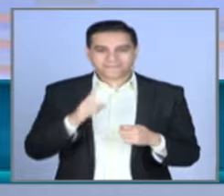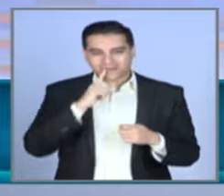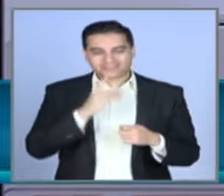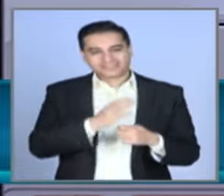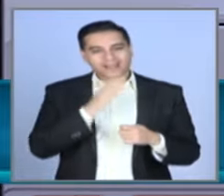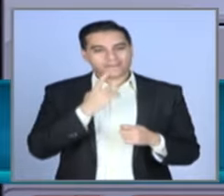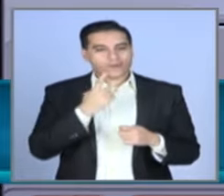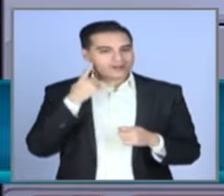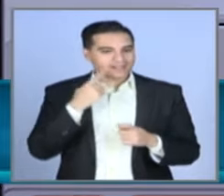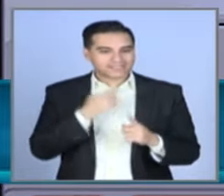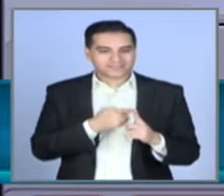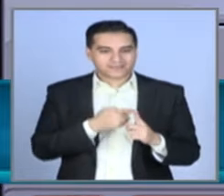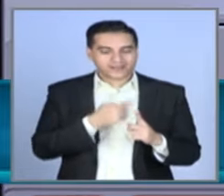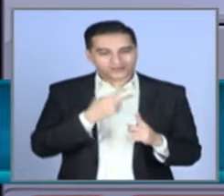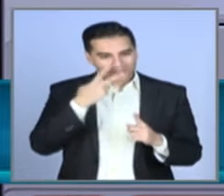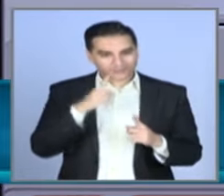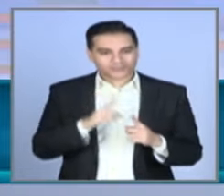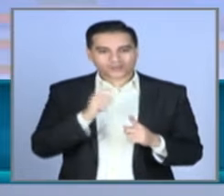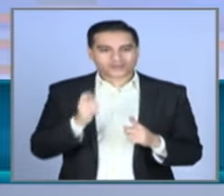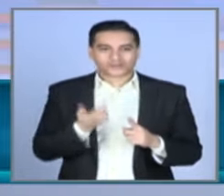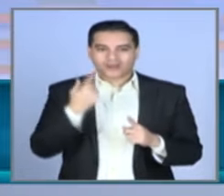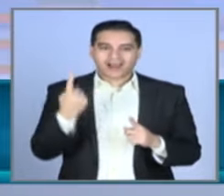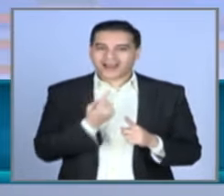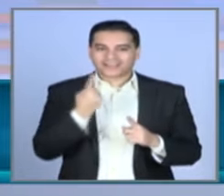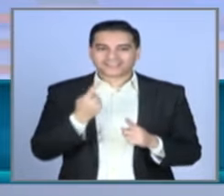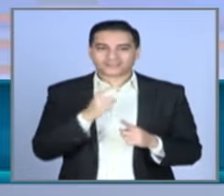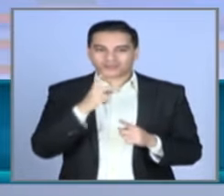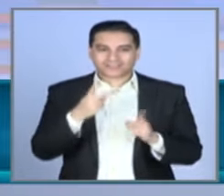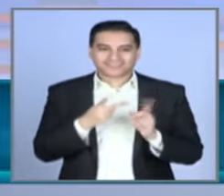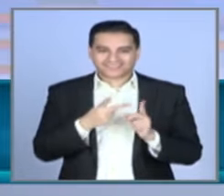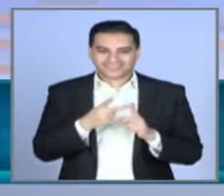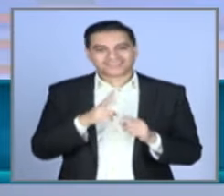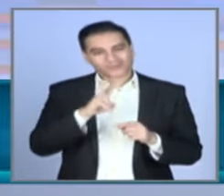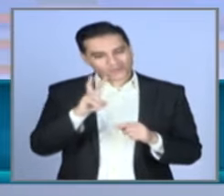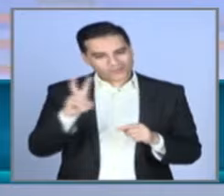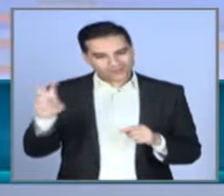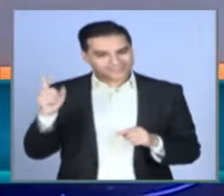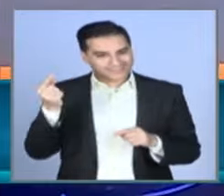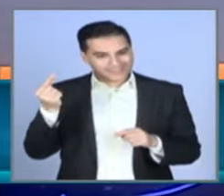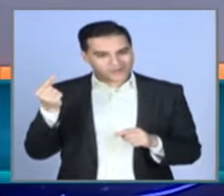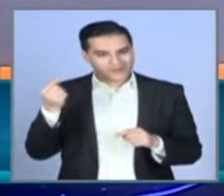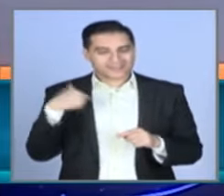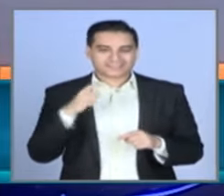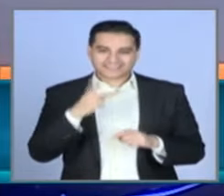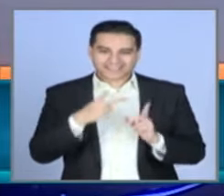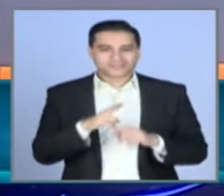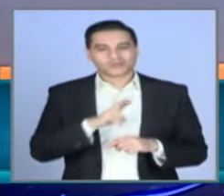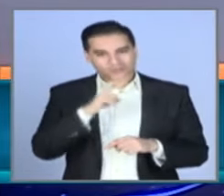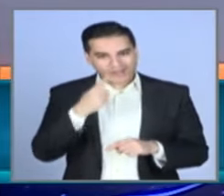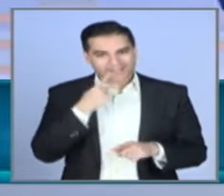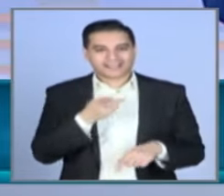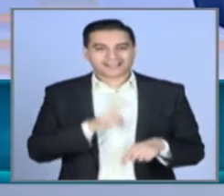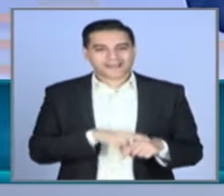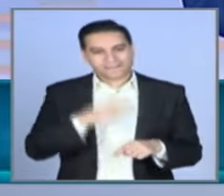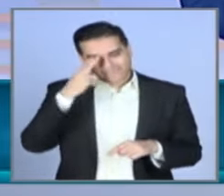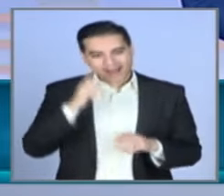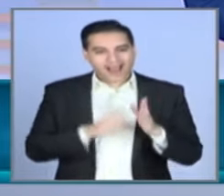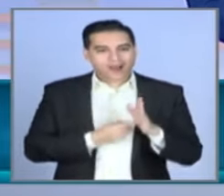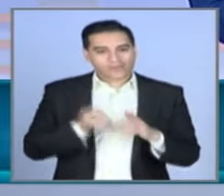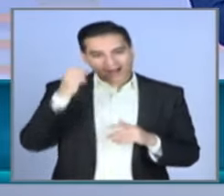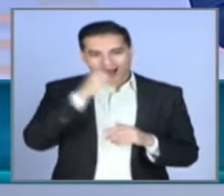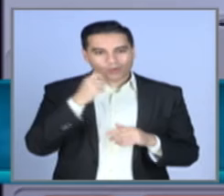الإجابة الأولى. وكويس إن جت في سؤال السرعة. طيب. طب هسألك سؤال بقى ثانية واحدة يا أستاذ ثاني، عشان السؤال اللي جاي ده مهم ليا جدا. مين أول